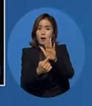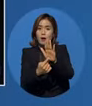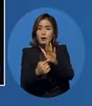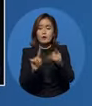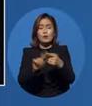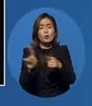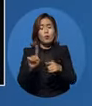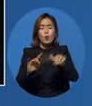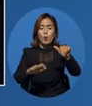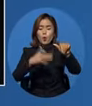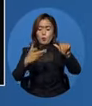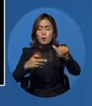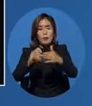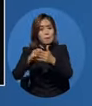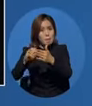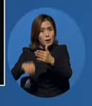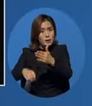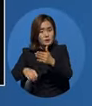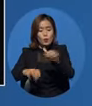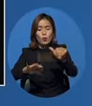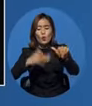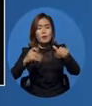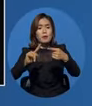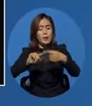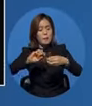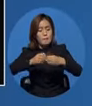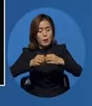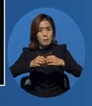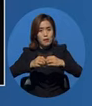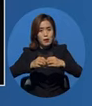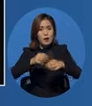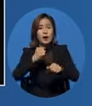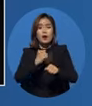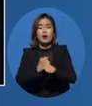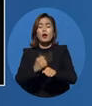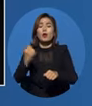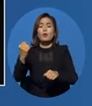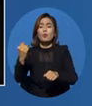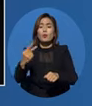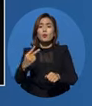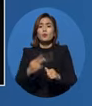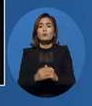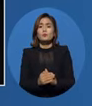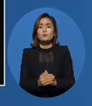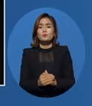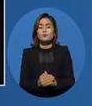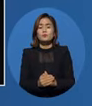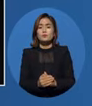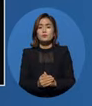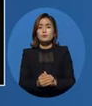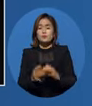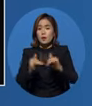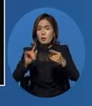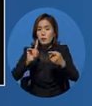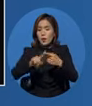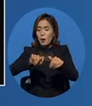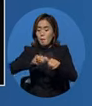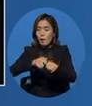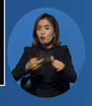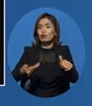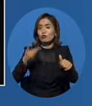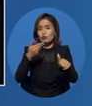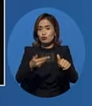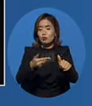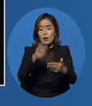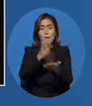5.18 만 빼 가지고 5.18 을 폄하하거나 아 하는 사람에 대해서 이제 벌칙을 할 수 있는